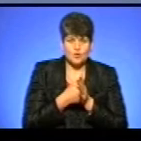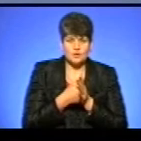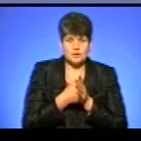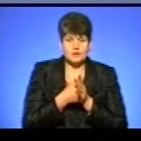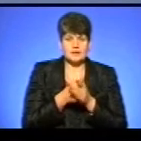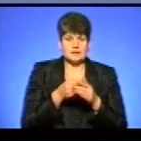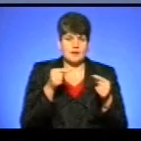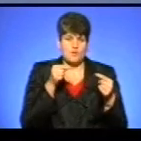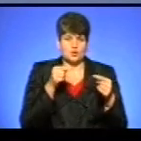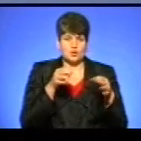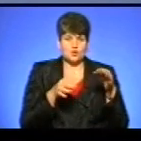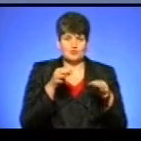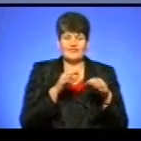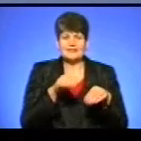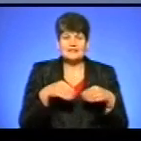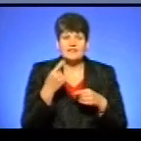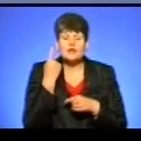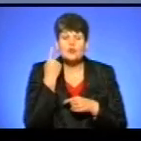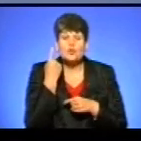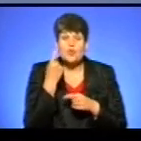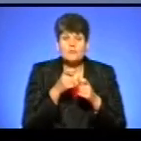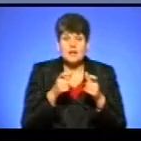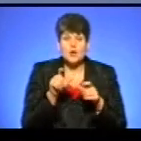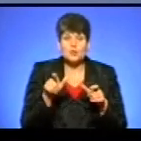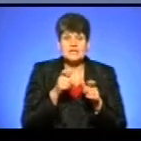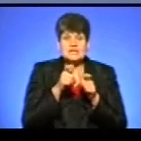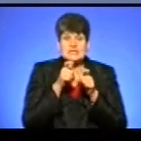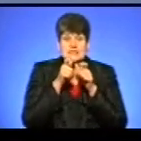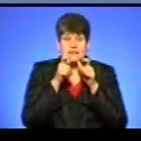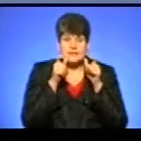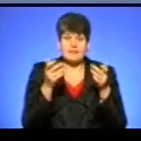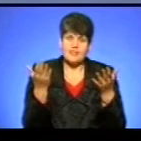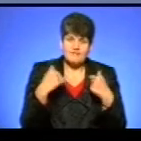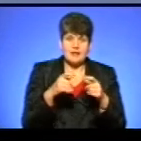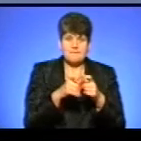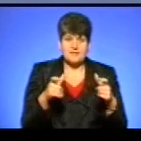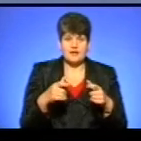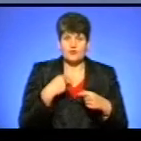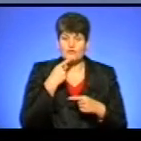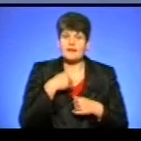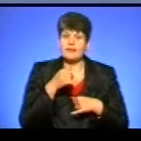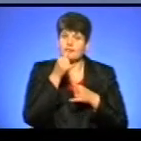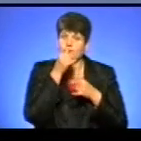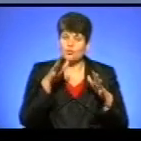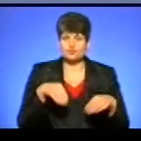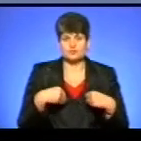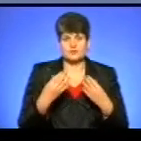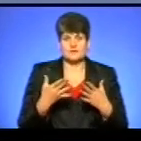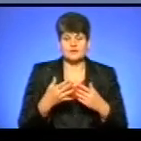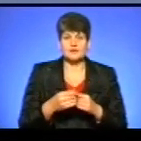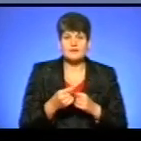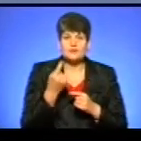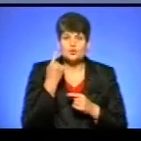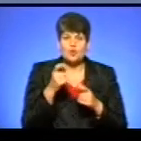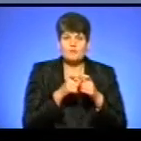напроти суду, він не видав ні одного білета. Люди сварять, давай білети, а він каже, я не можу давати. Він ні одного